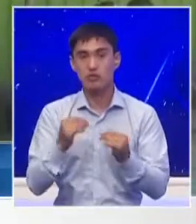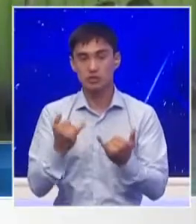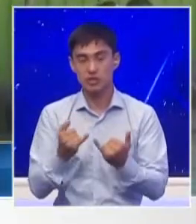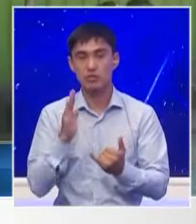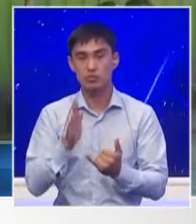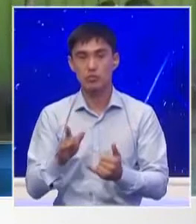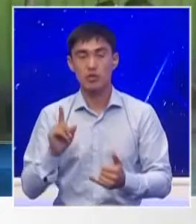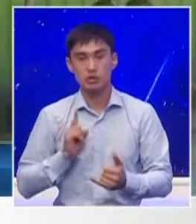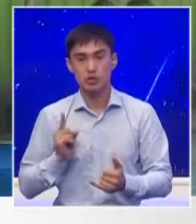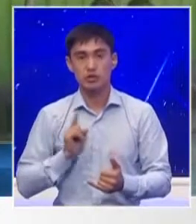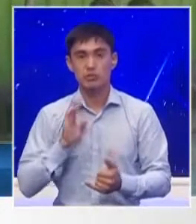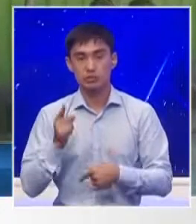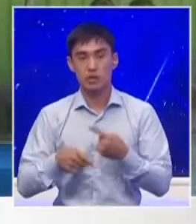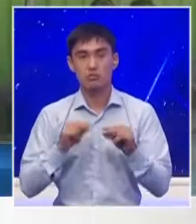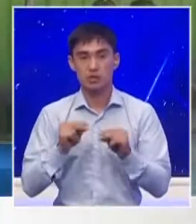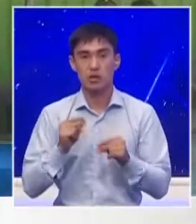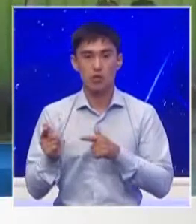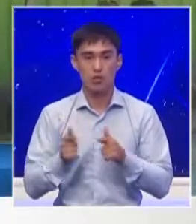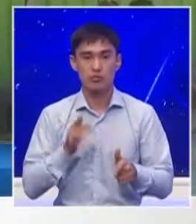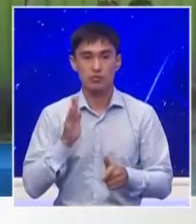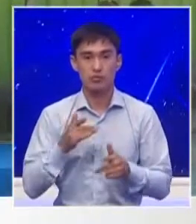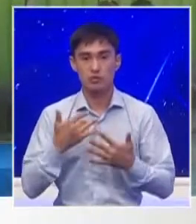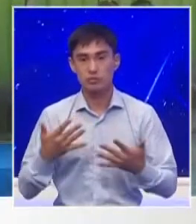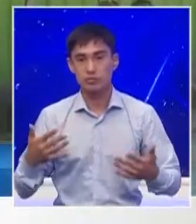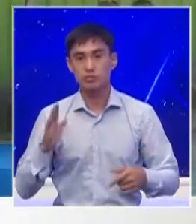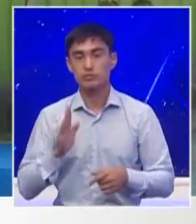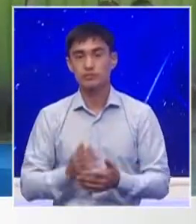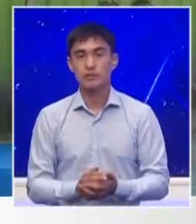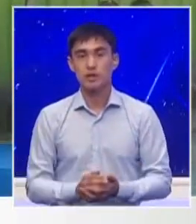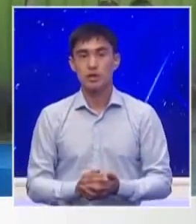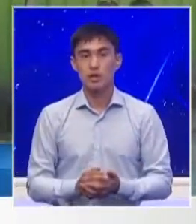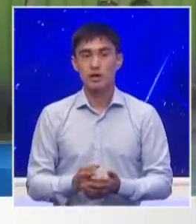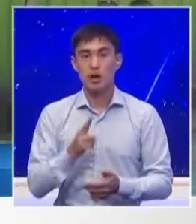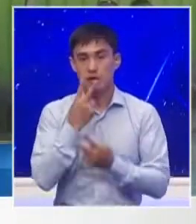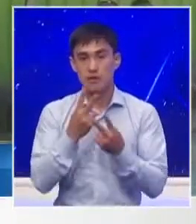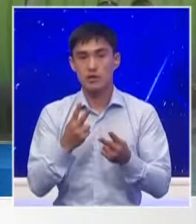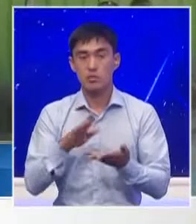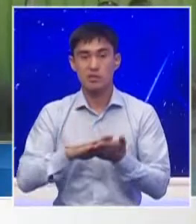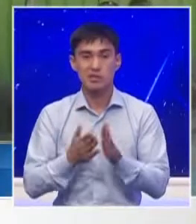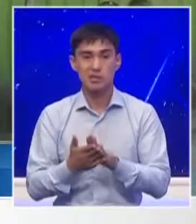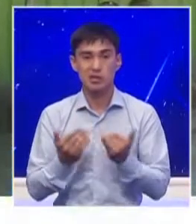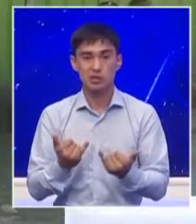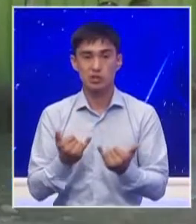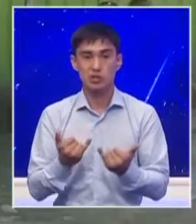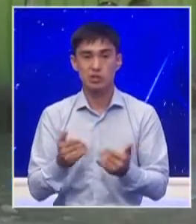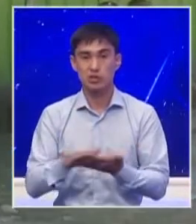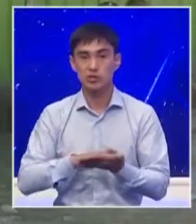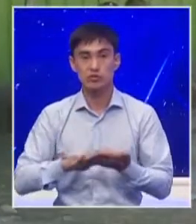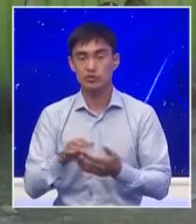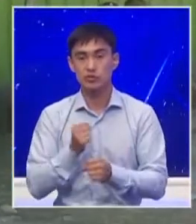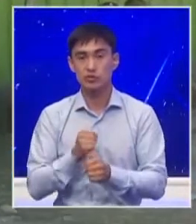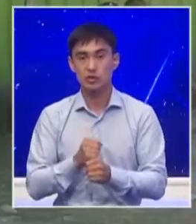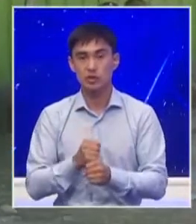сейчас подождите готовимся и прочее прочее и вот как видите по состоянию должны сейчас ничего пока не сделал